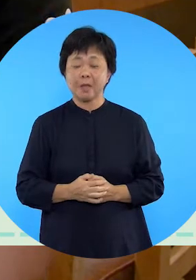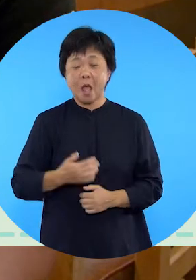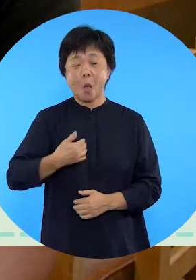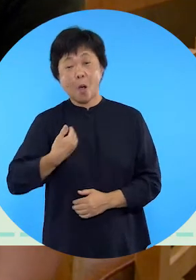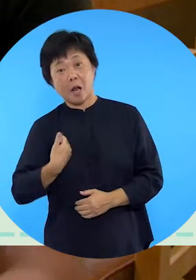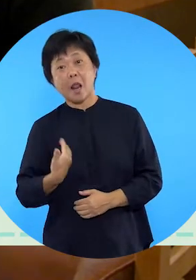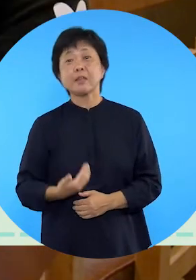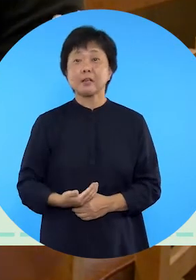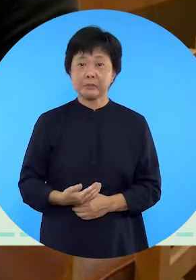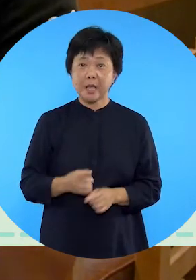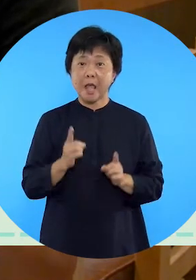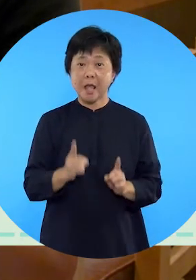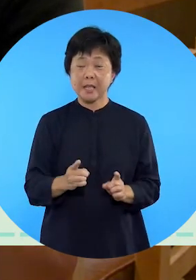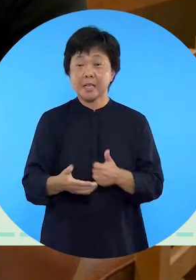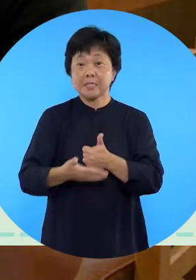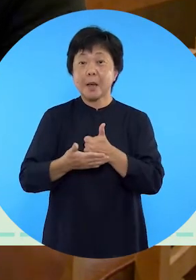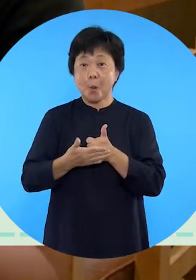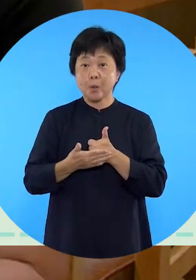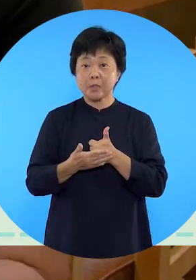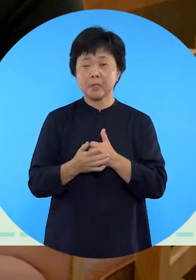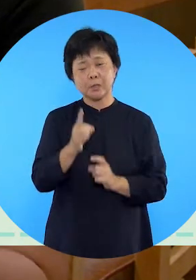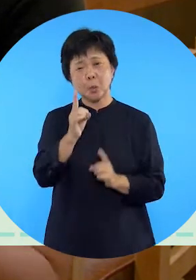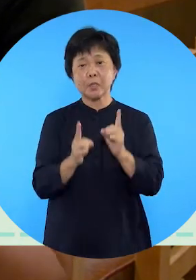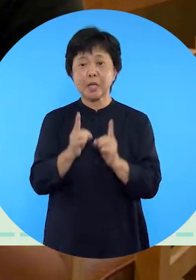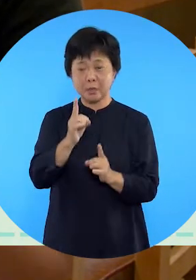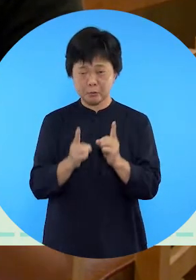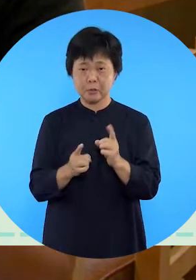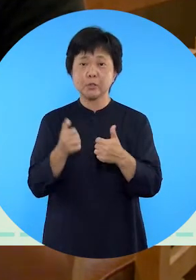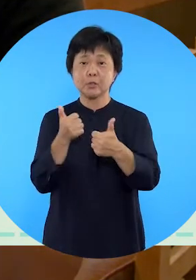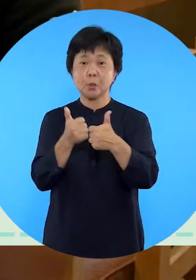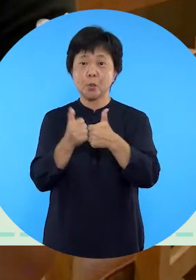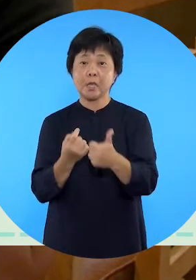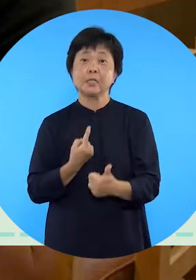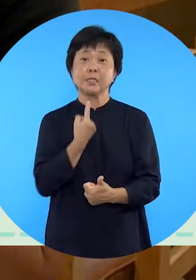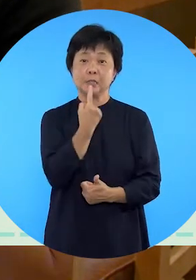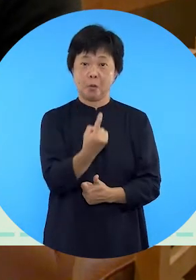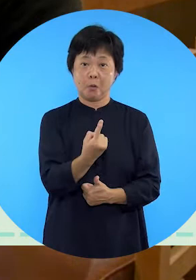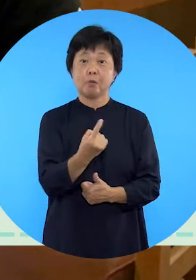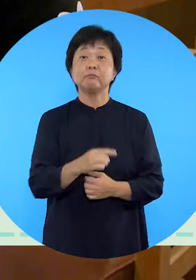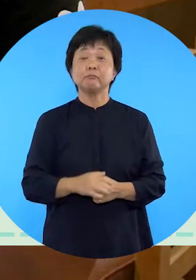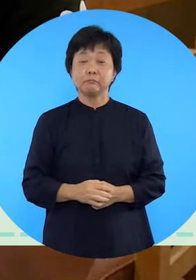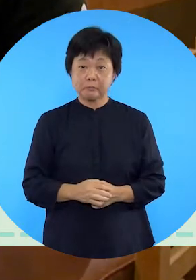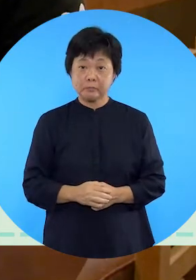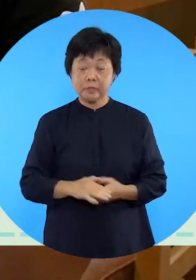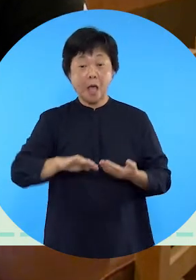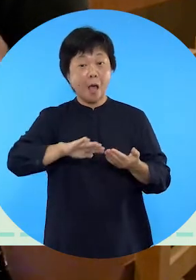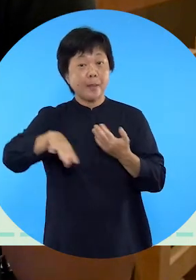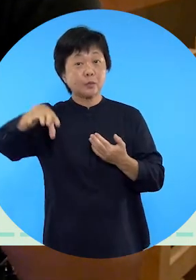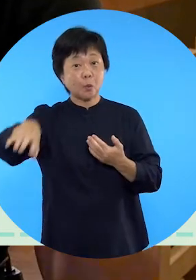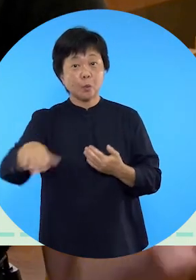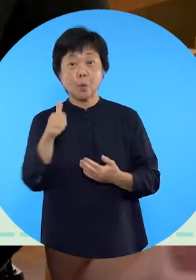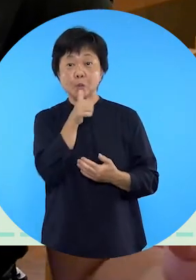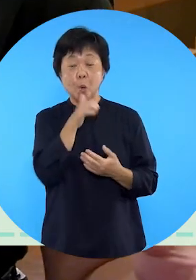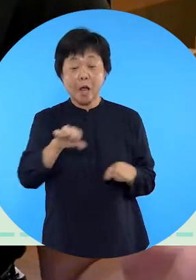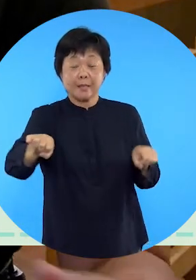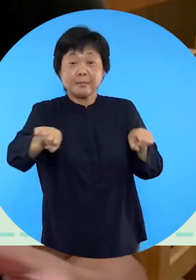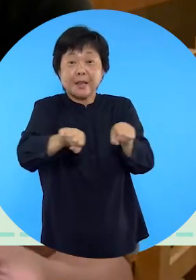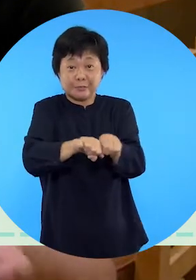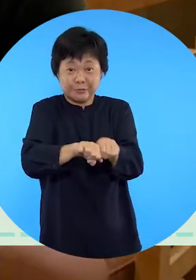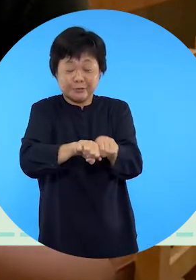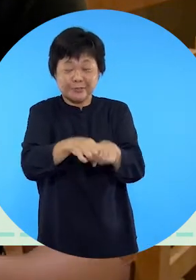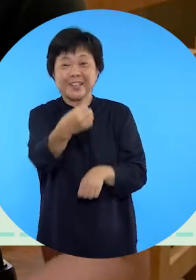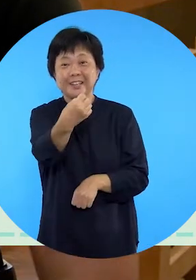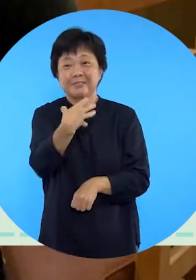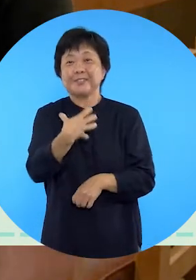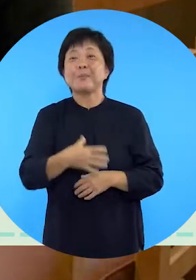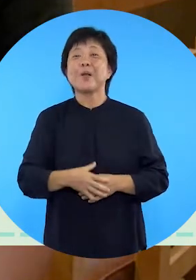で、でよく分かんなくてネリサポさんにとりあえずこういう出来事があったんですって言うと、じゃあ何々紹介しますってもう言ってもら